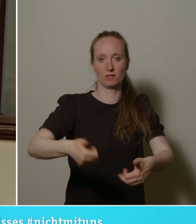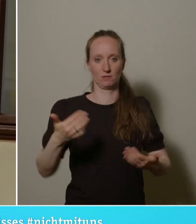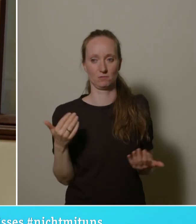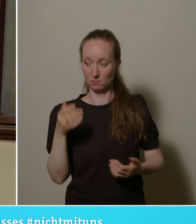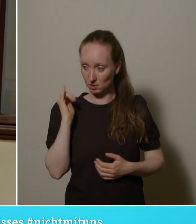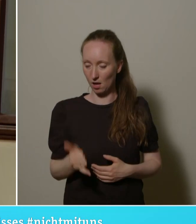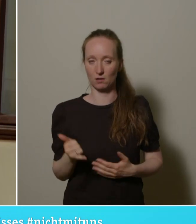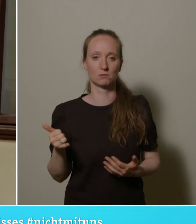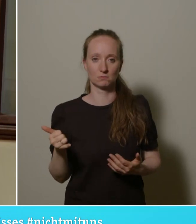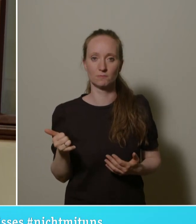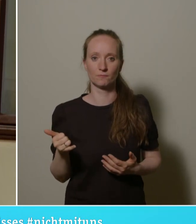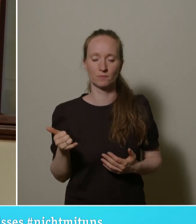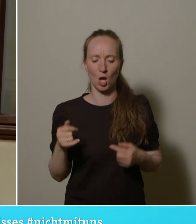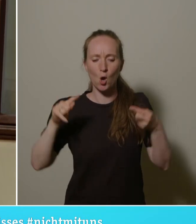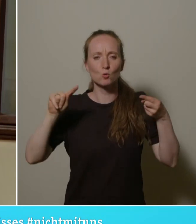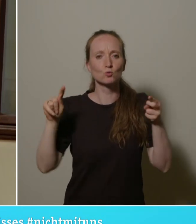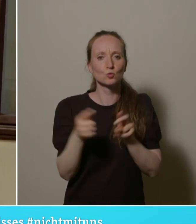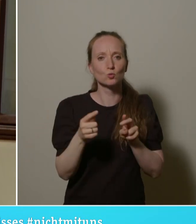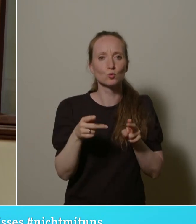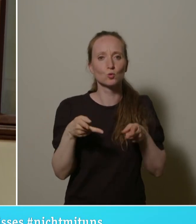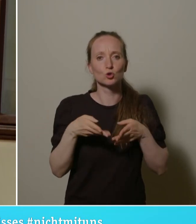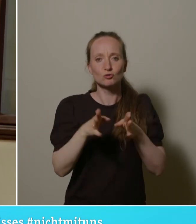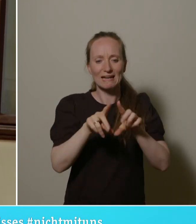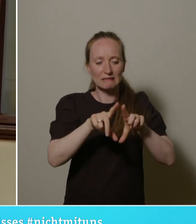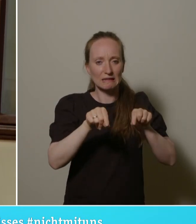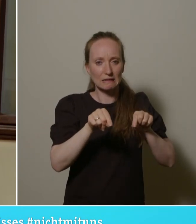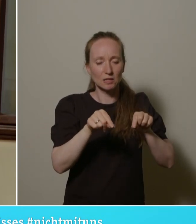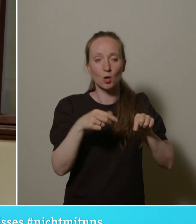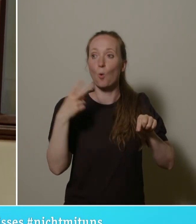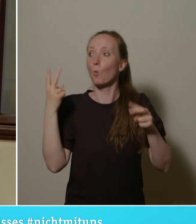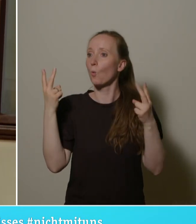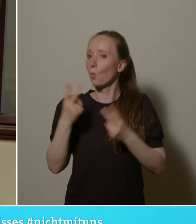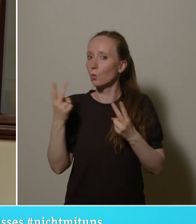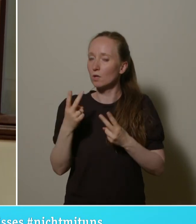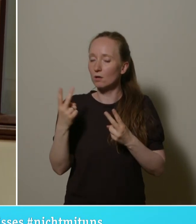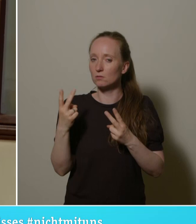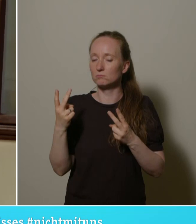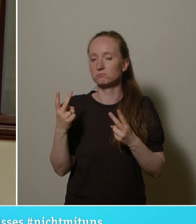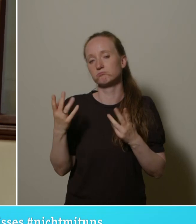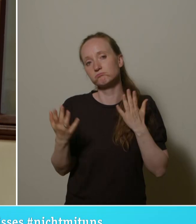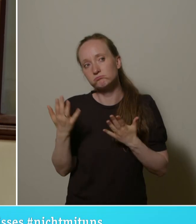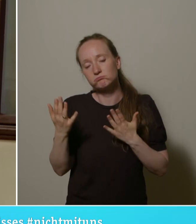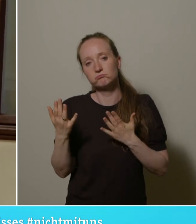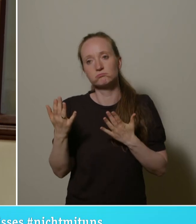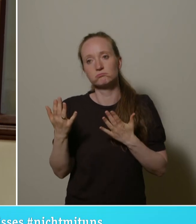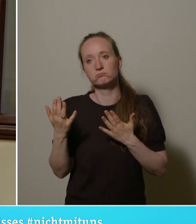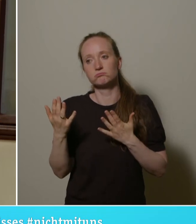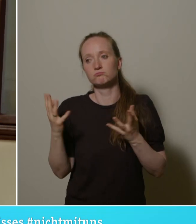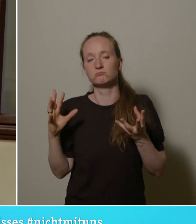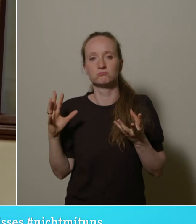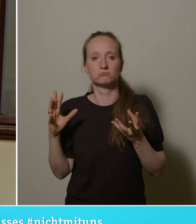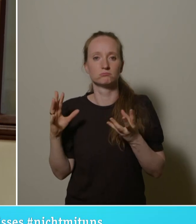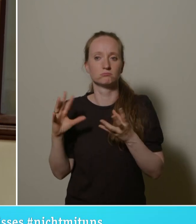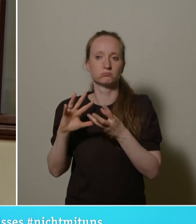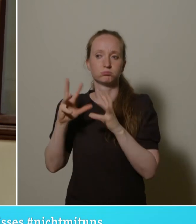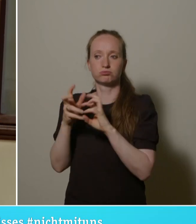es egal, ob ich ein Kurzstreckenticket habe oder indem ich sage, ich bündel es und